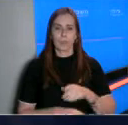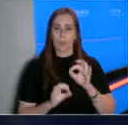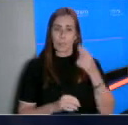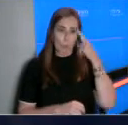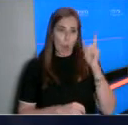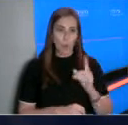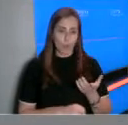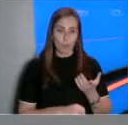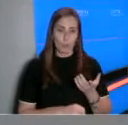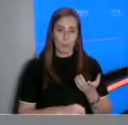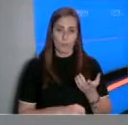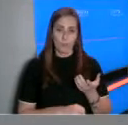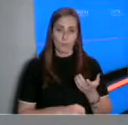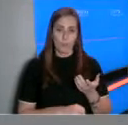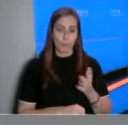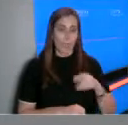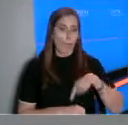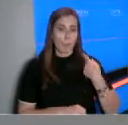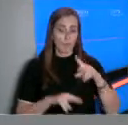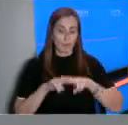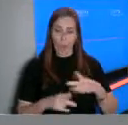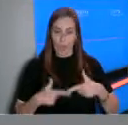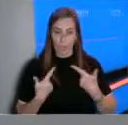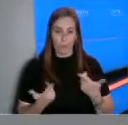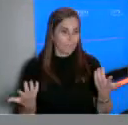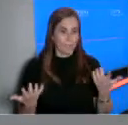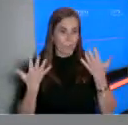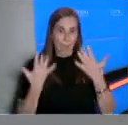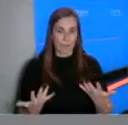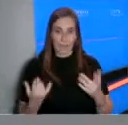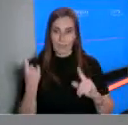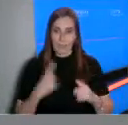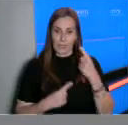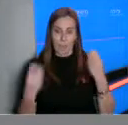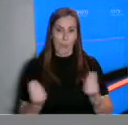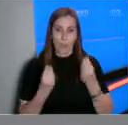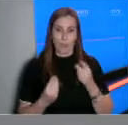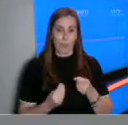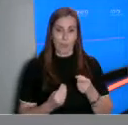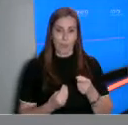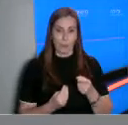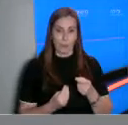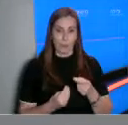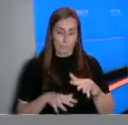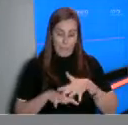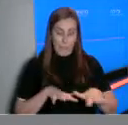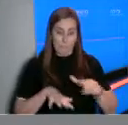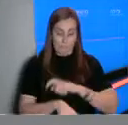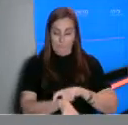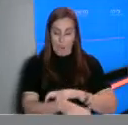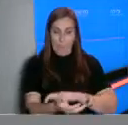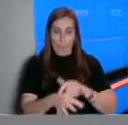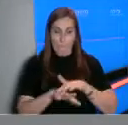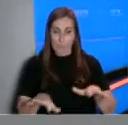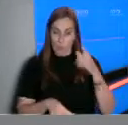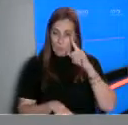בעצם לא יודע כמה זמן יש לך, מתי יקרה לך משהו, אתה מסתובב ומדמם, ואתה אף פעם